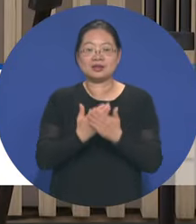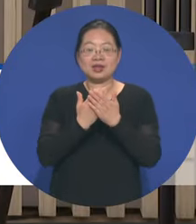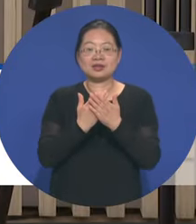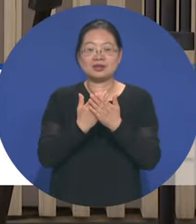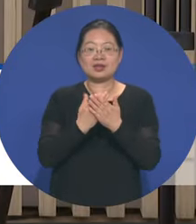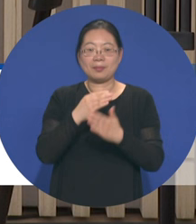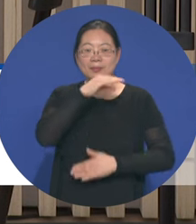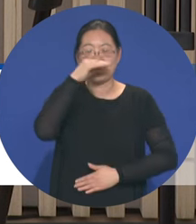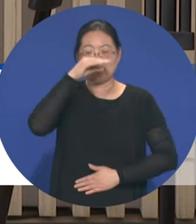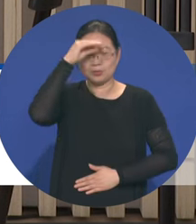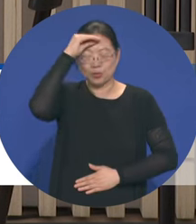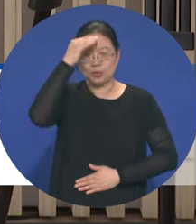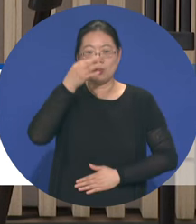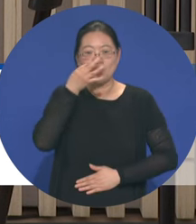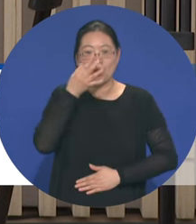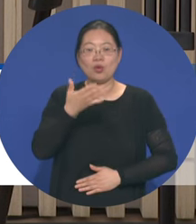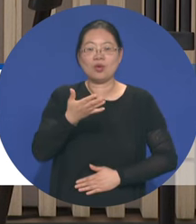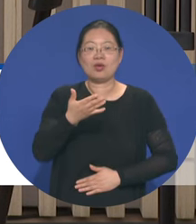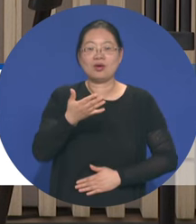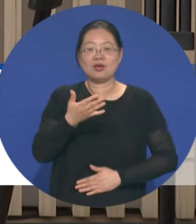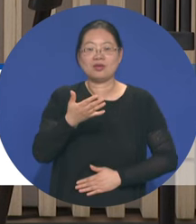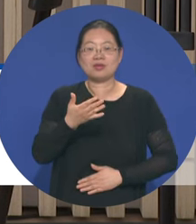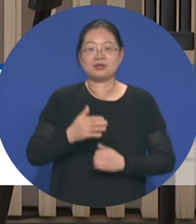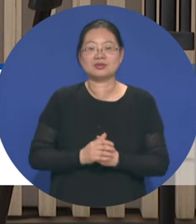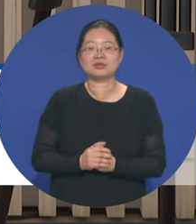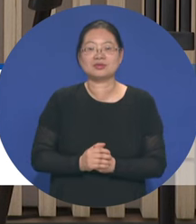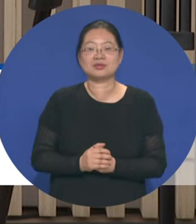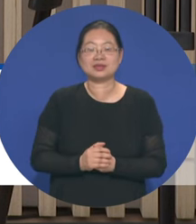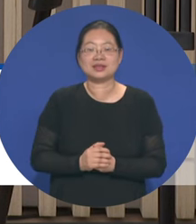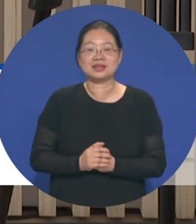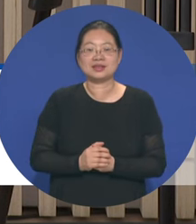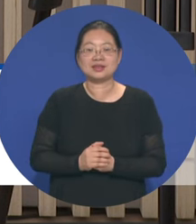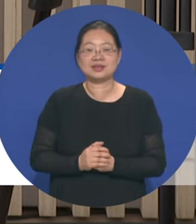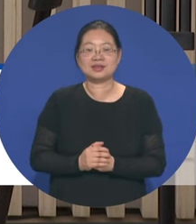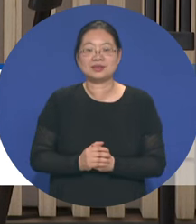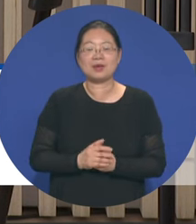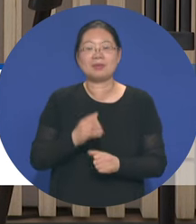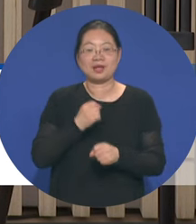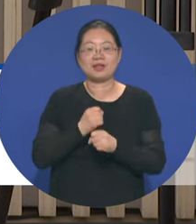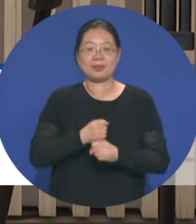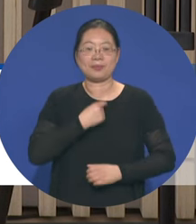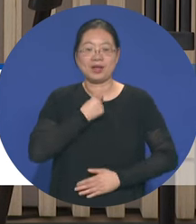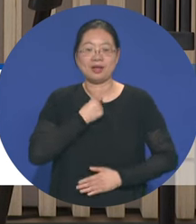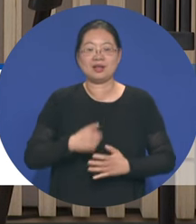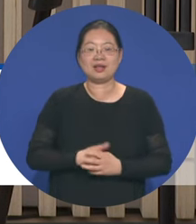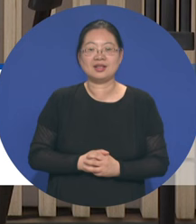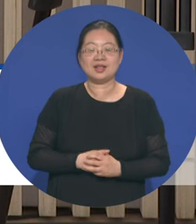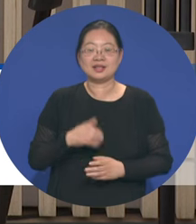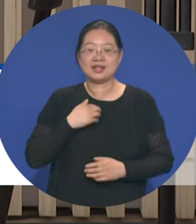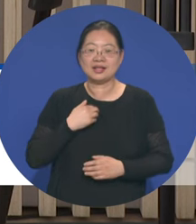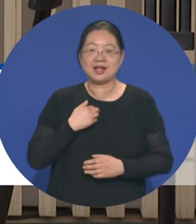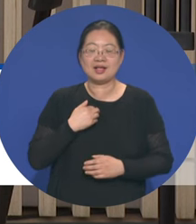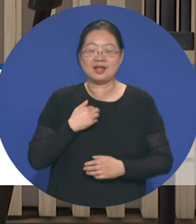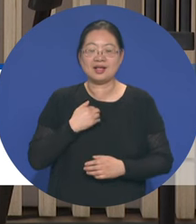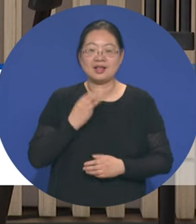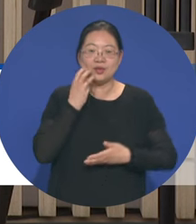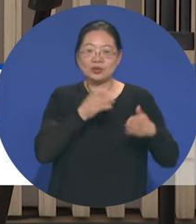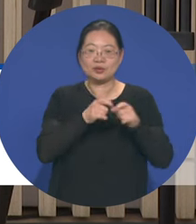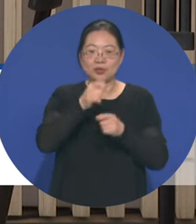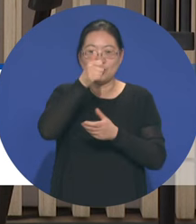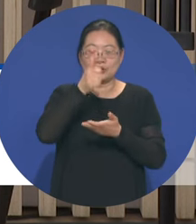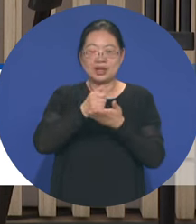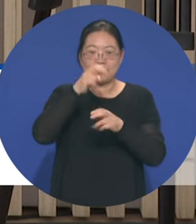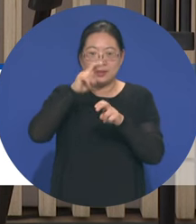된 본을 우리 대한민국에 할끔 하는 한번 만들어보고 싶습니다. 제 임기 내에